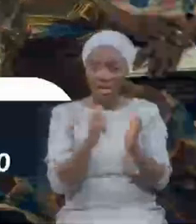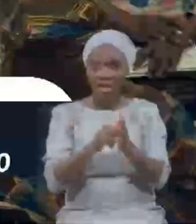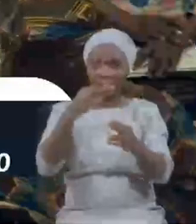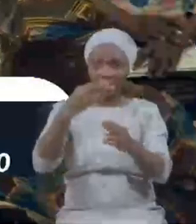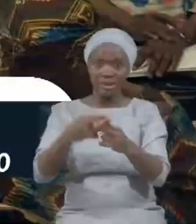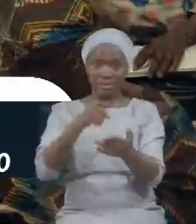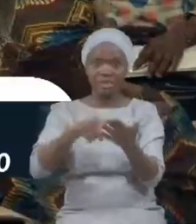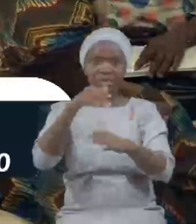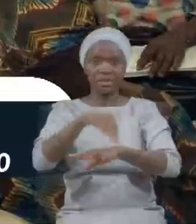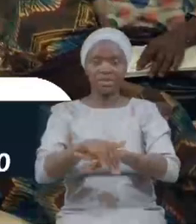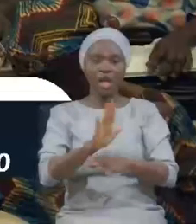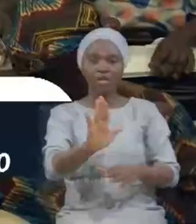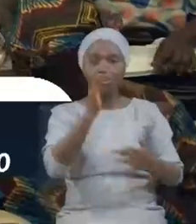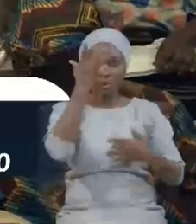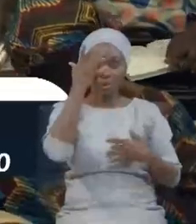maladies fuiront.